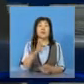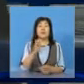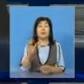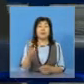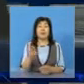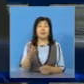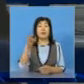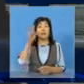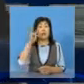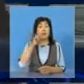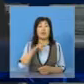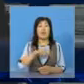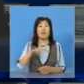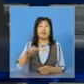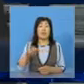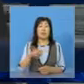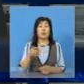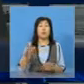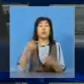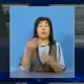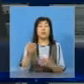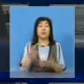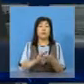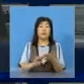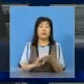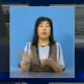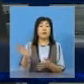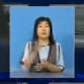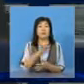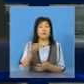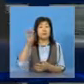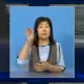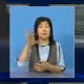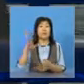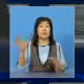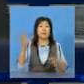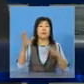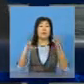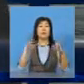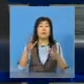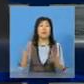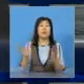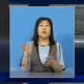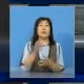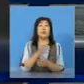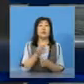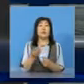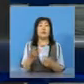казахской литературы, и то, что его произведения интересны всему миру. По этой теме сегодня студенты представили